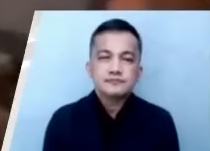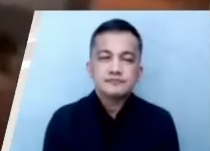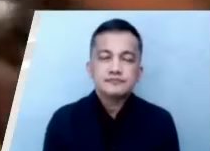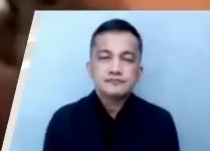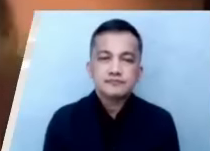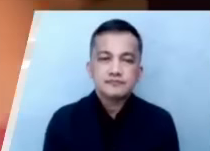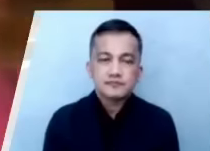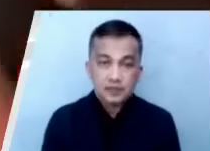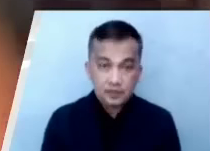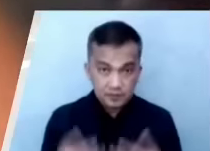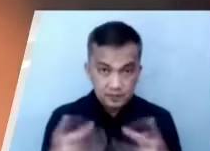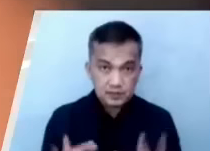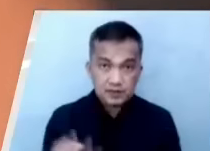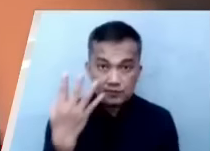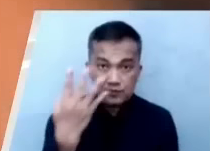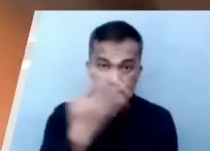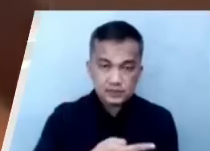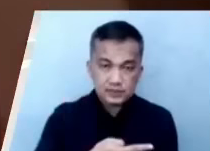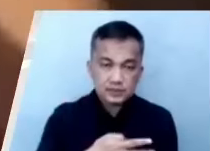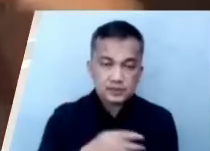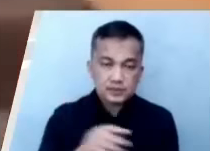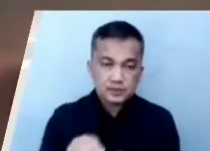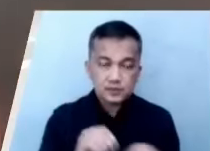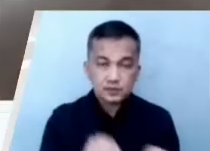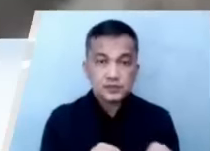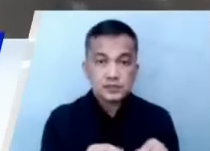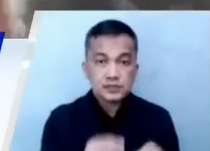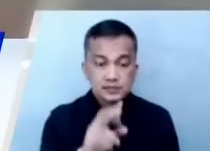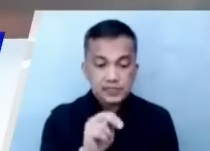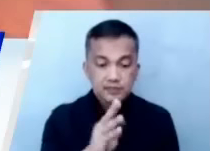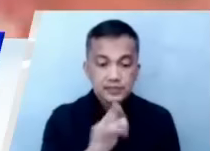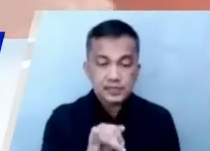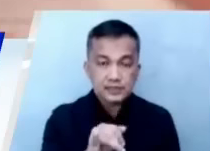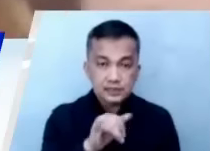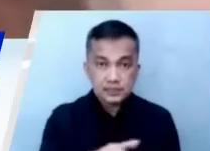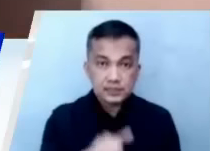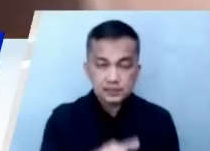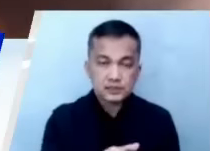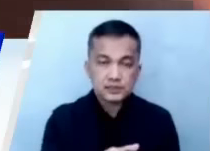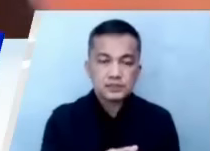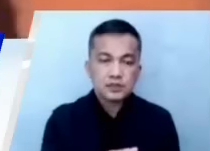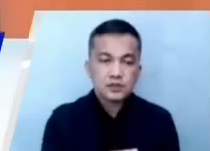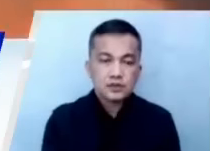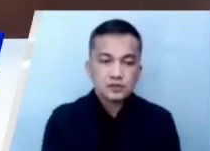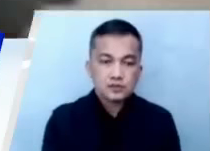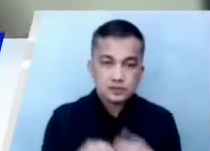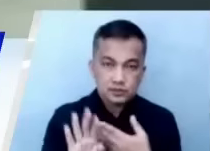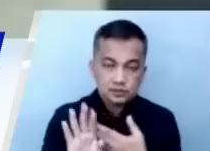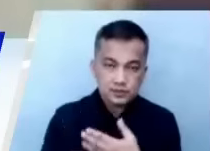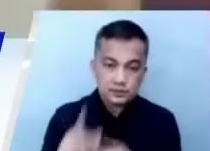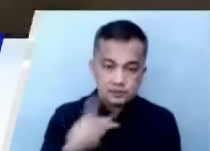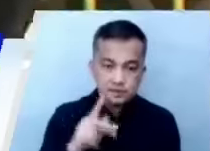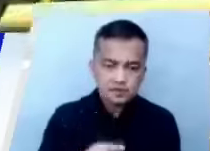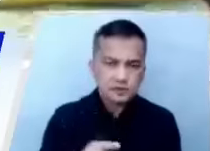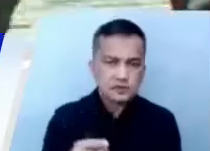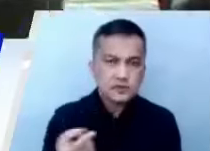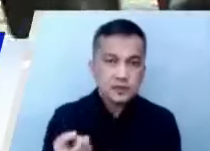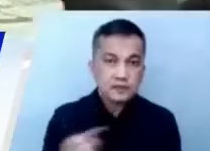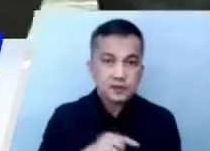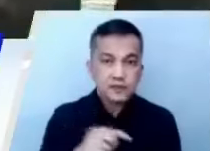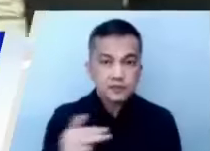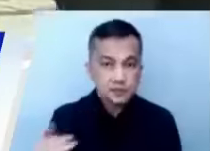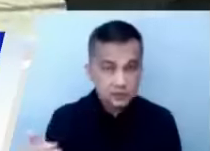Matapos ang apat na araw sa kustodiya ng National Bureau of Investigation, mula nang ibalik sila sa Pilipinas mula Indonesia,